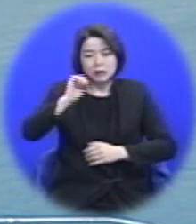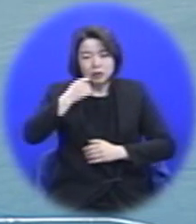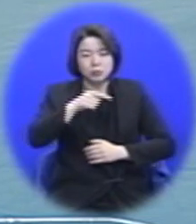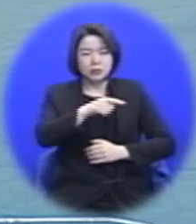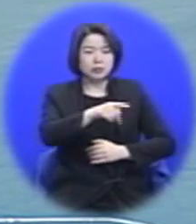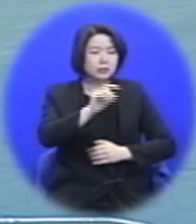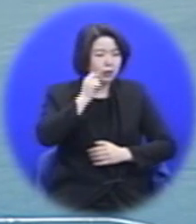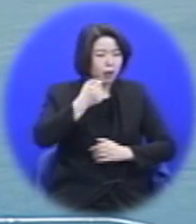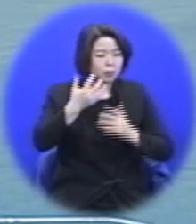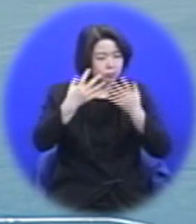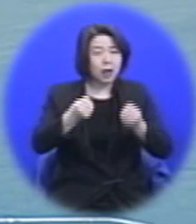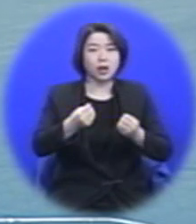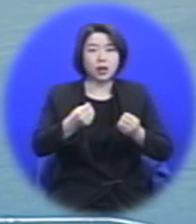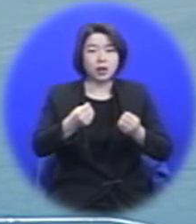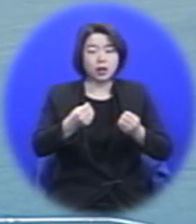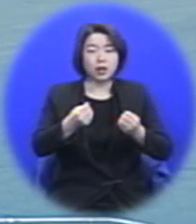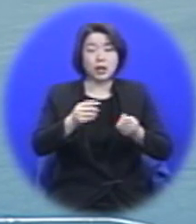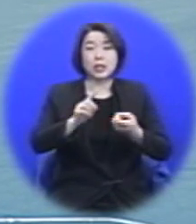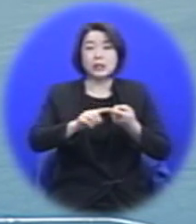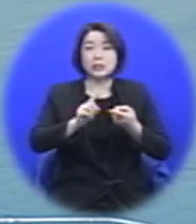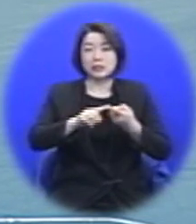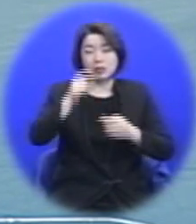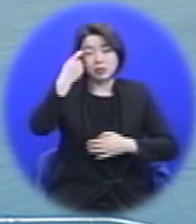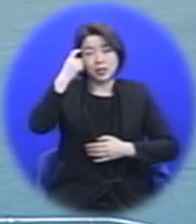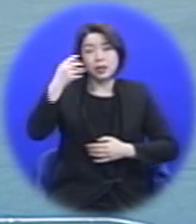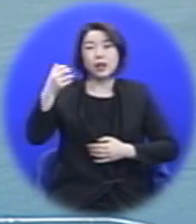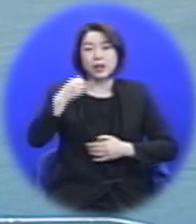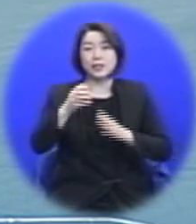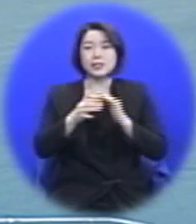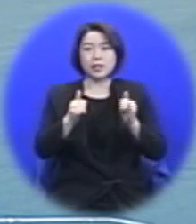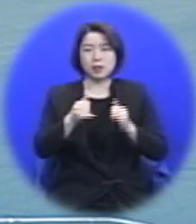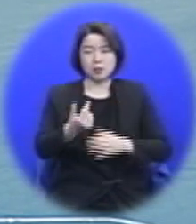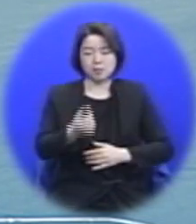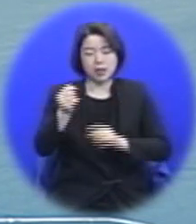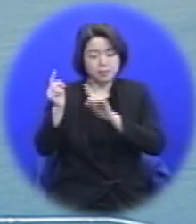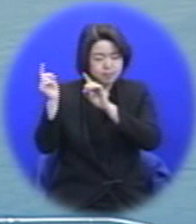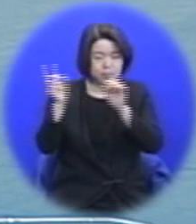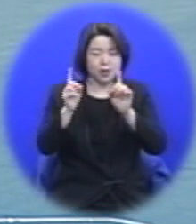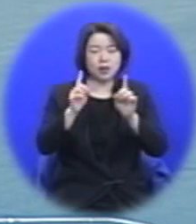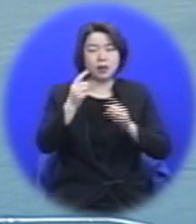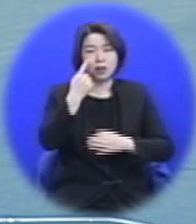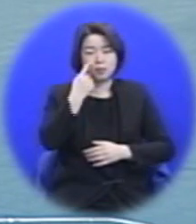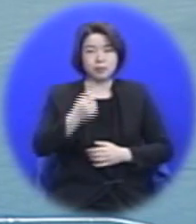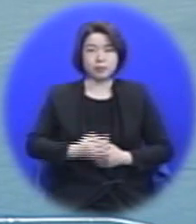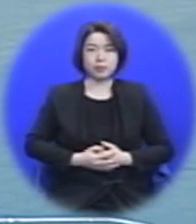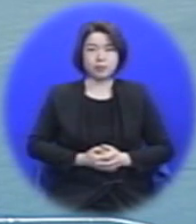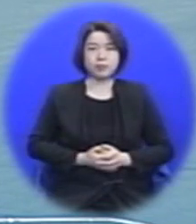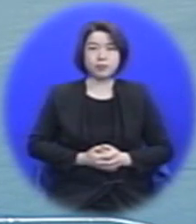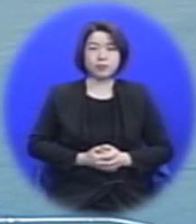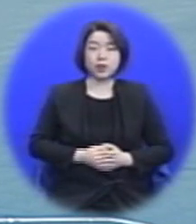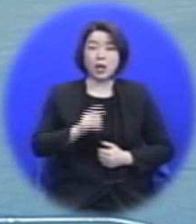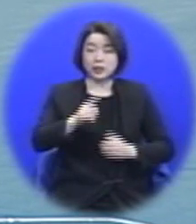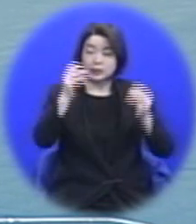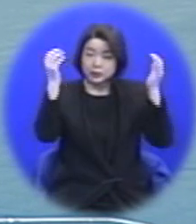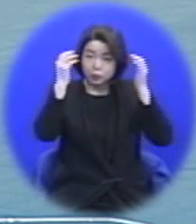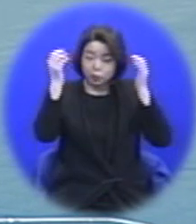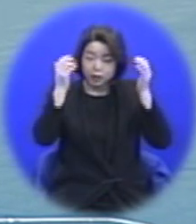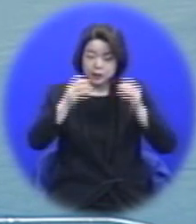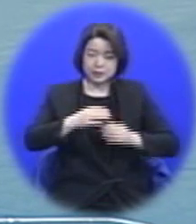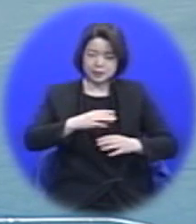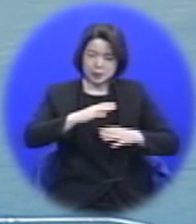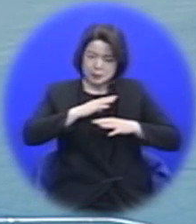많구나. 그렇게 생각하시는 분이 있으면 빨리 정신 차려야 합니다. 그 고난이